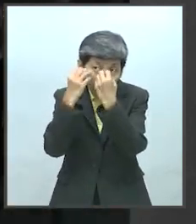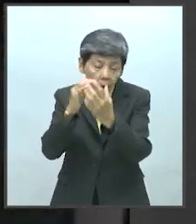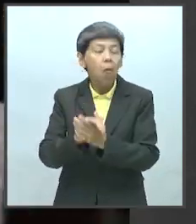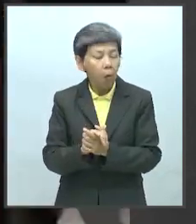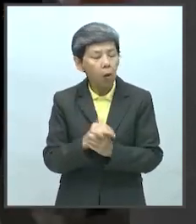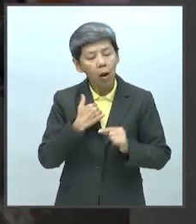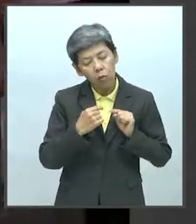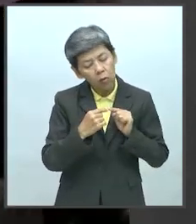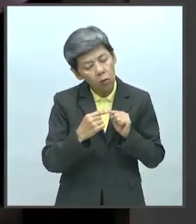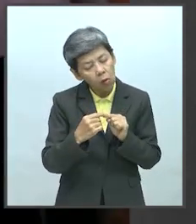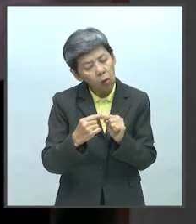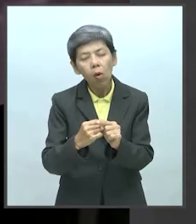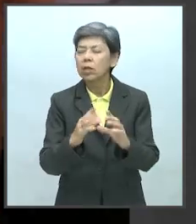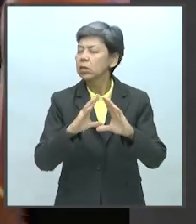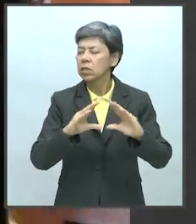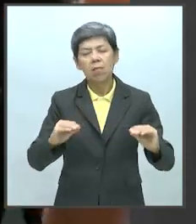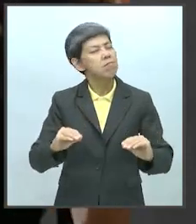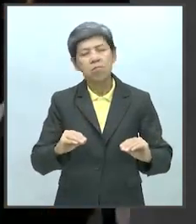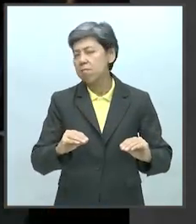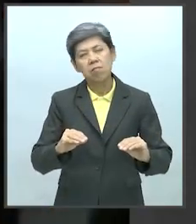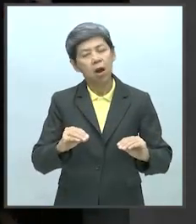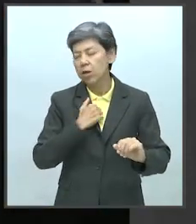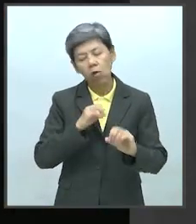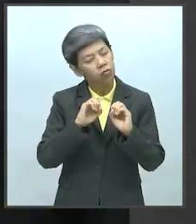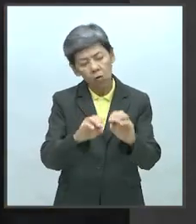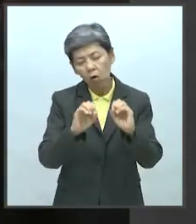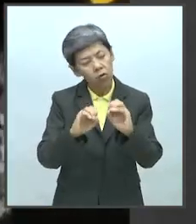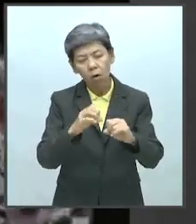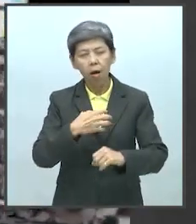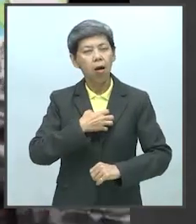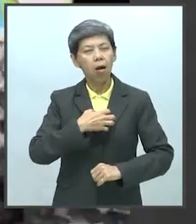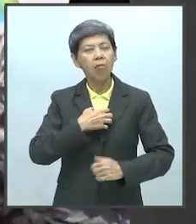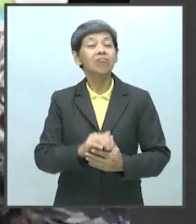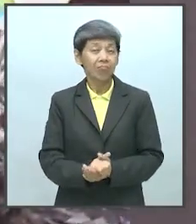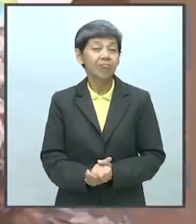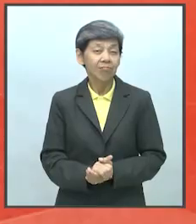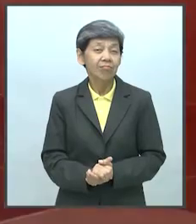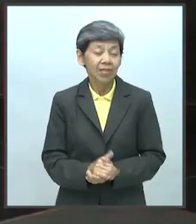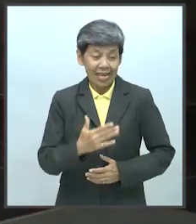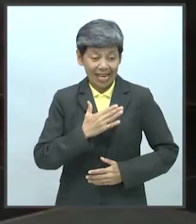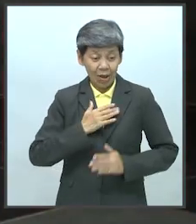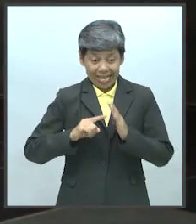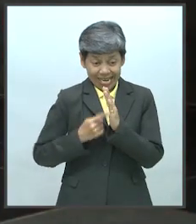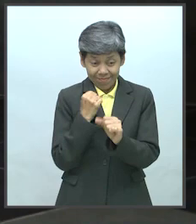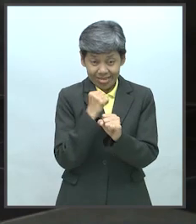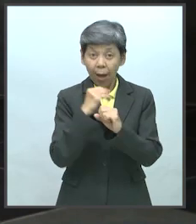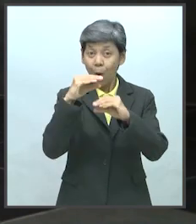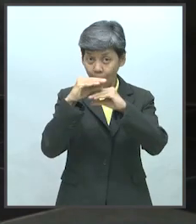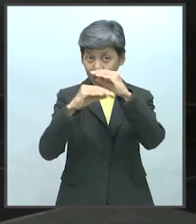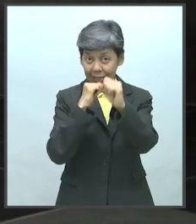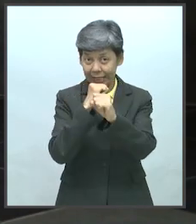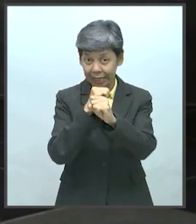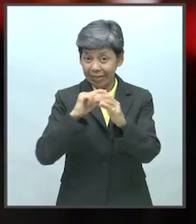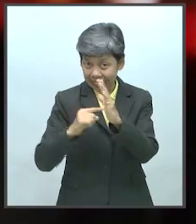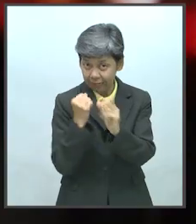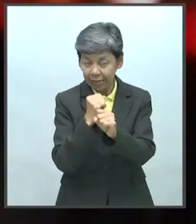การทำเพื่อที่ว่าจะได้สืบทอดแล้วก็ ไม่อยากให้มันหายไป ใช่ได้ช่วยกันรักษาไว้เพราะว่าจริงๆแล้วที่เราเริ่มต้นในโครง